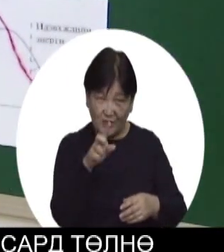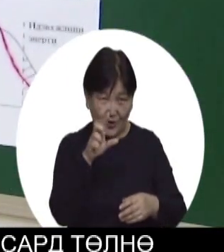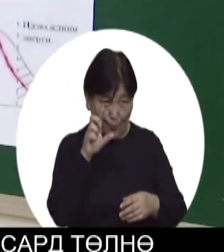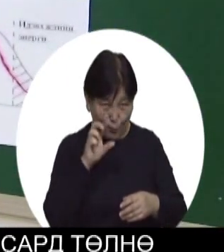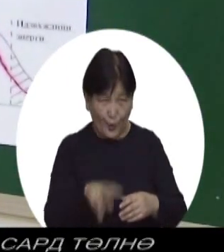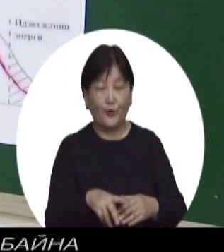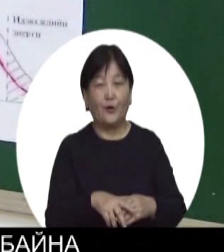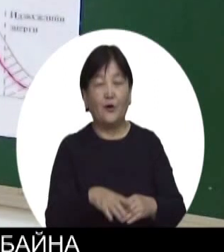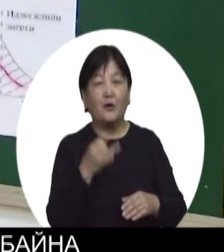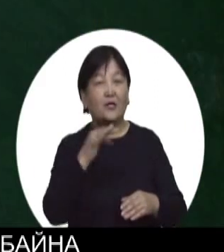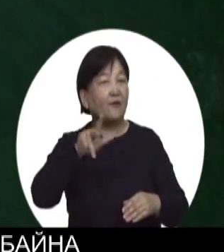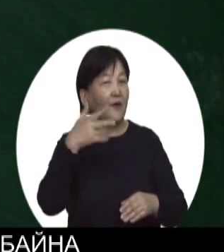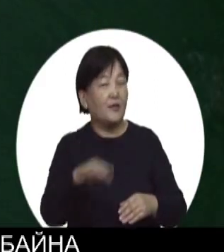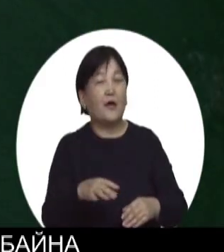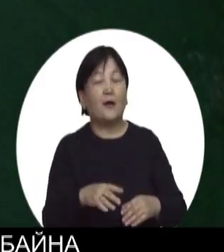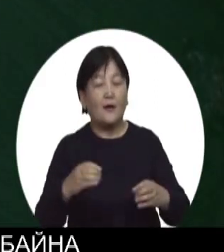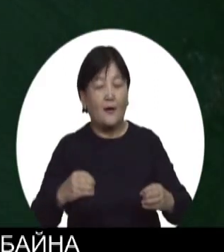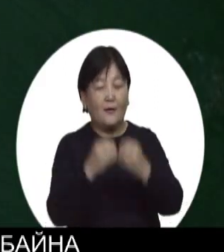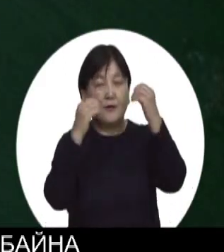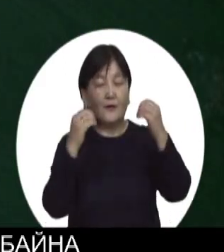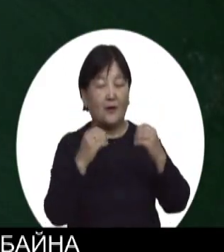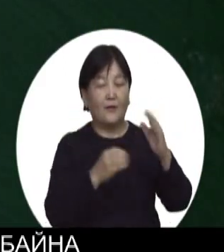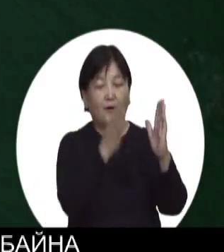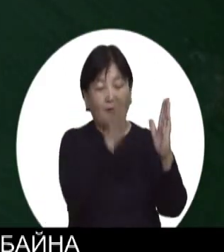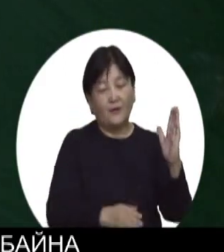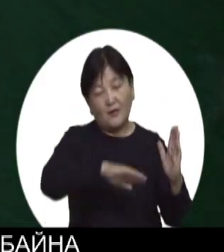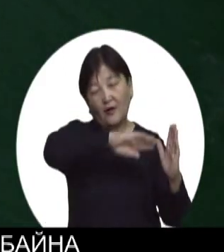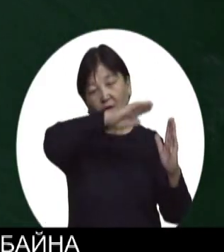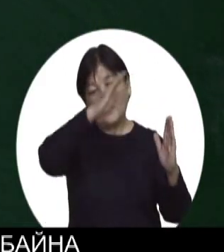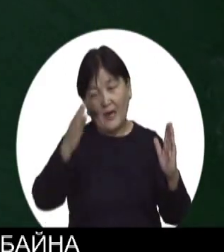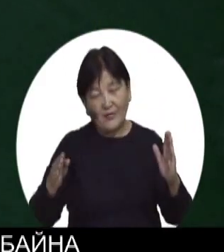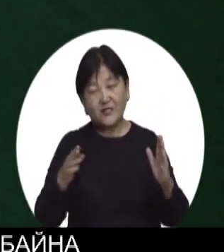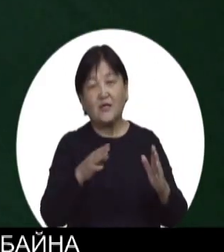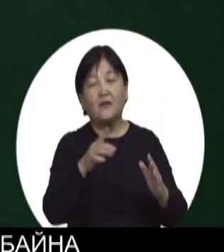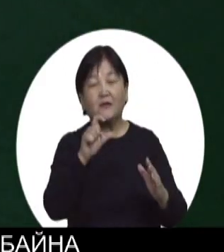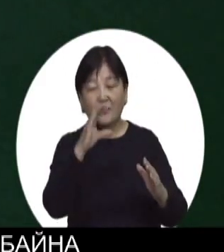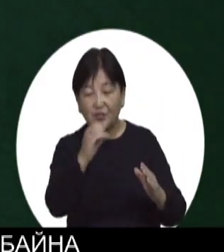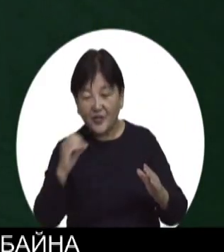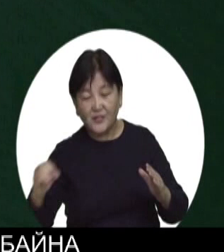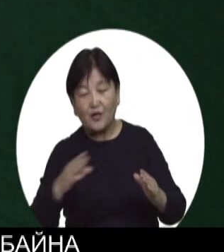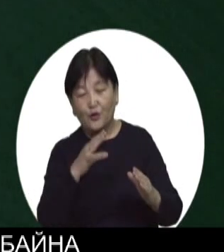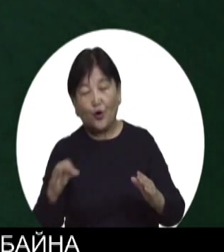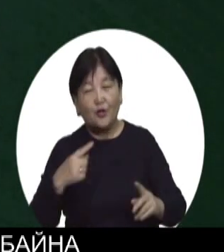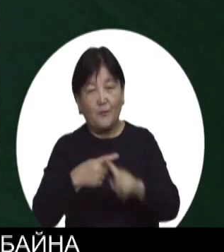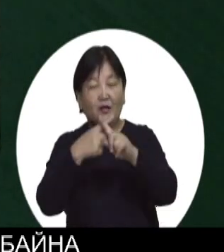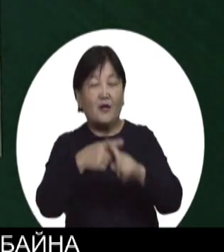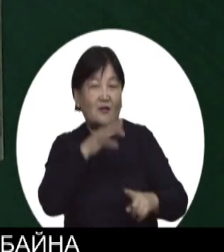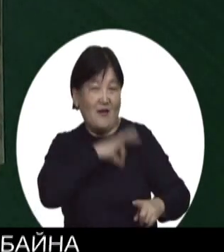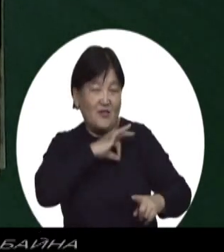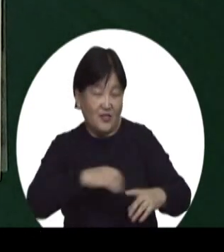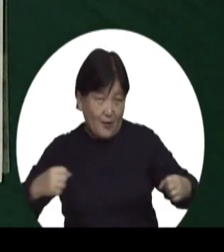ялгаагүй итгэвчтэй итгэвчлийн энергийг давсан энергитэй жижиг хэсгийн тоо өсөөд ашигтай мөргөлдөлтийн тоо